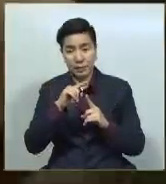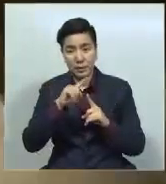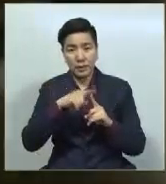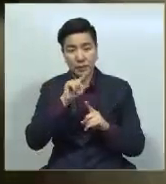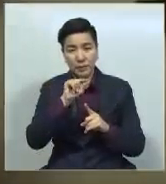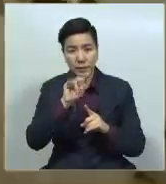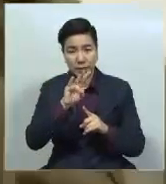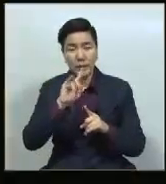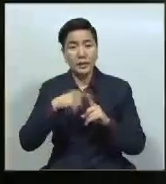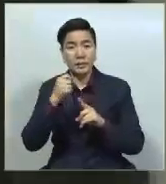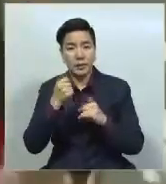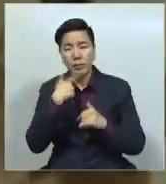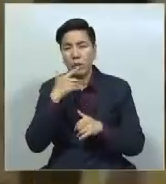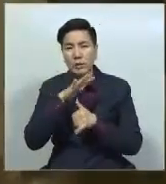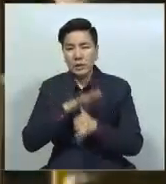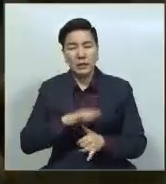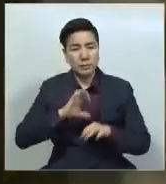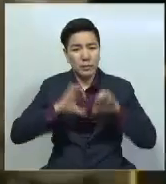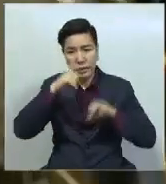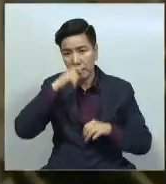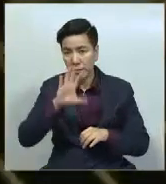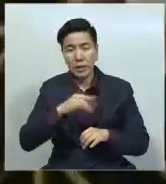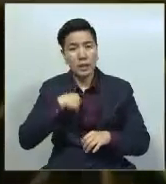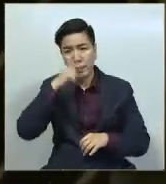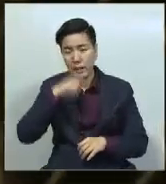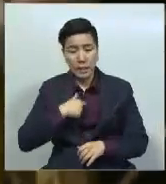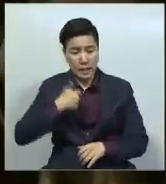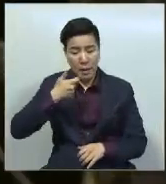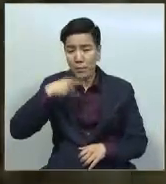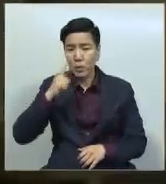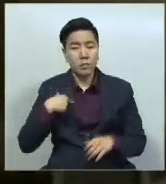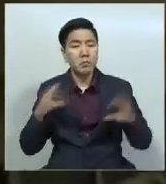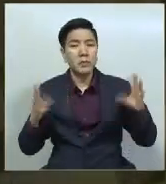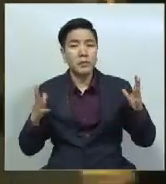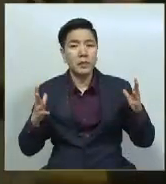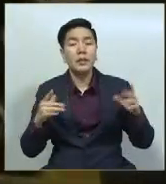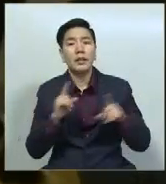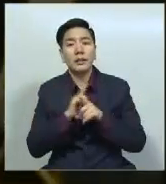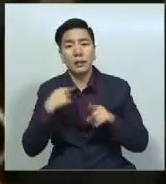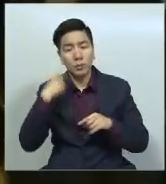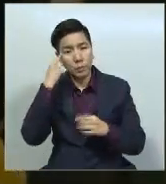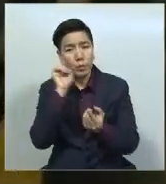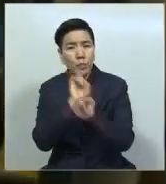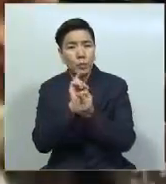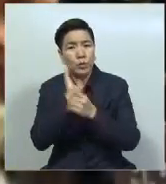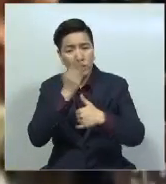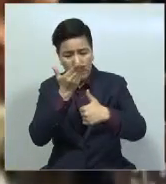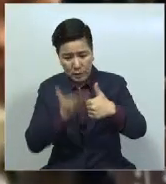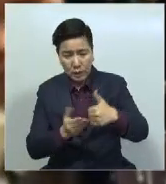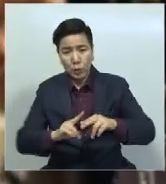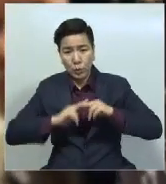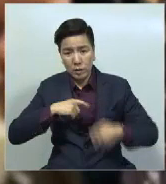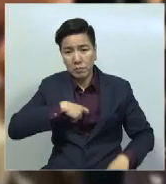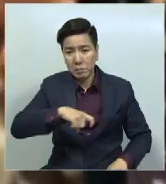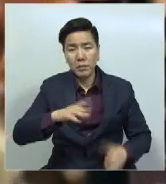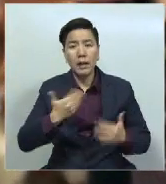ของรัฐบาลบาเรนว่าขออย่า กดดันเพราะว่าไทยไม่ได้มีส่วนได้ส่วนเสียกับเรื่องนี้และไม่ได้รู้จักกับนายฮาคิมเป็นการส่วน